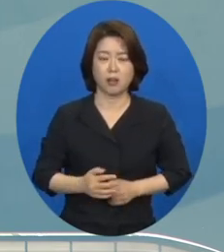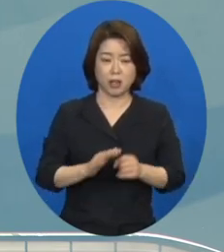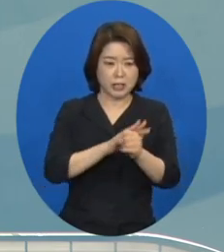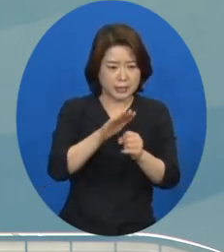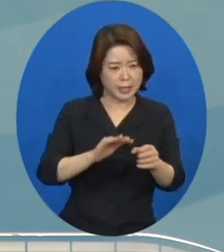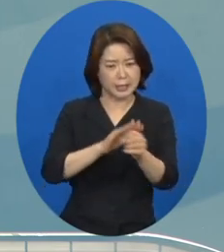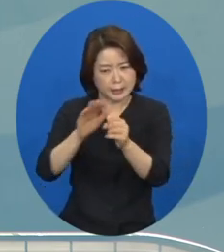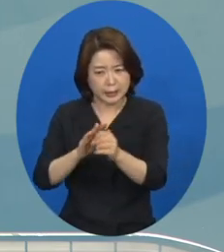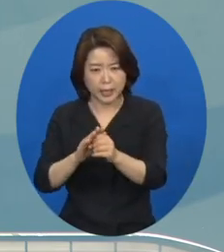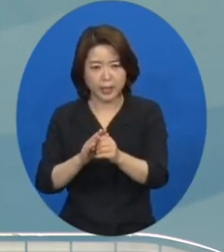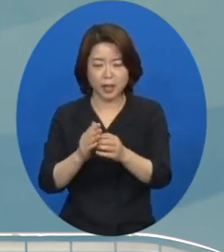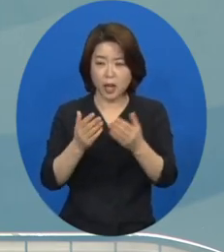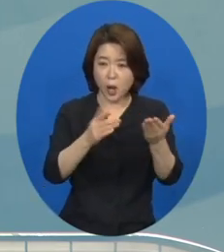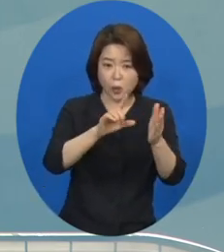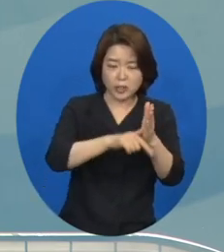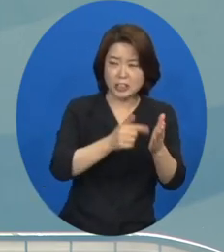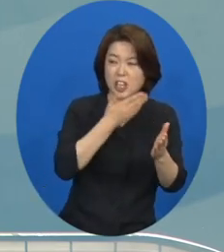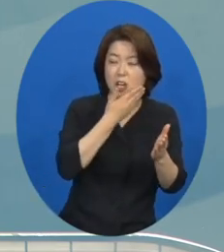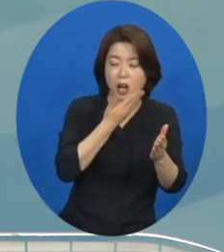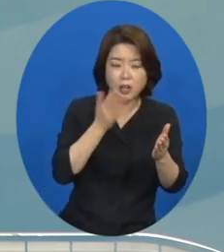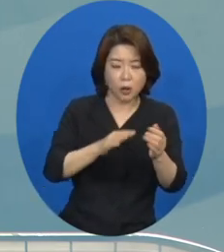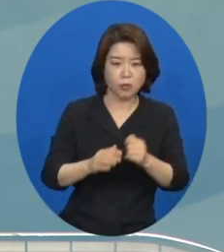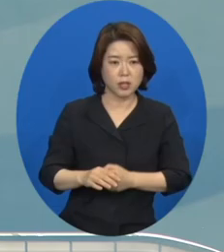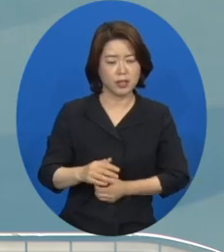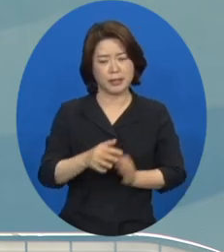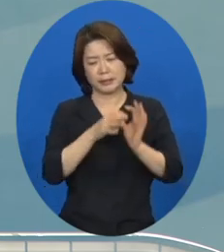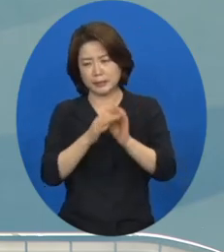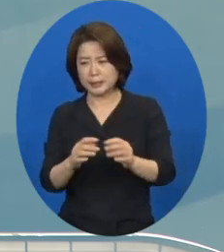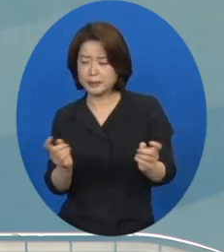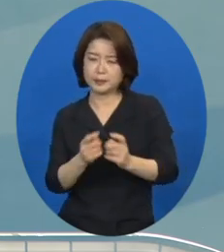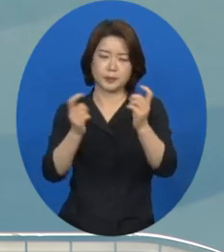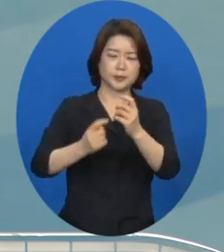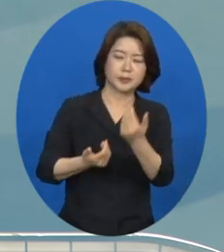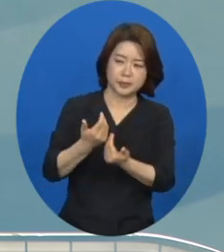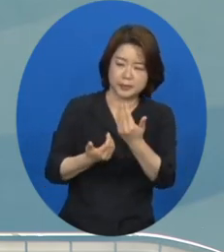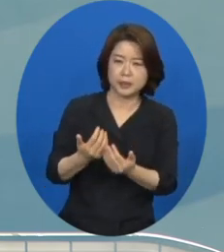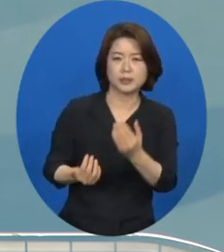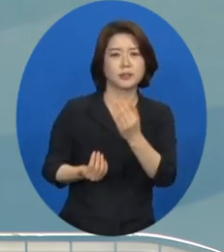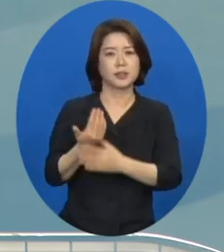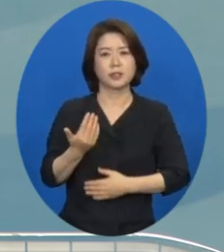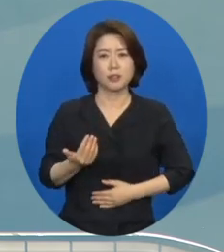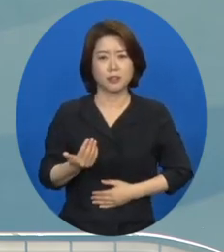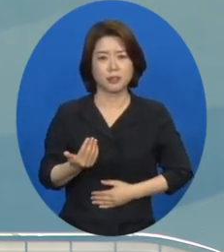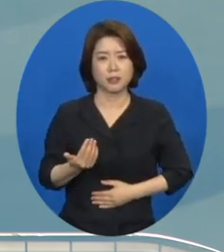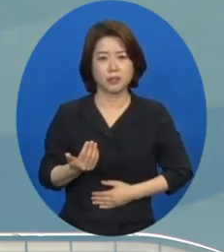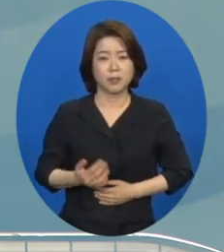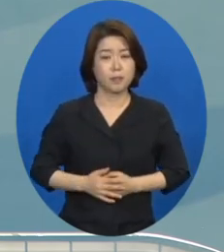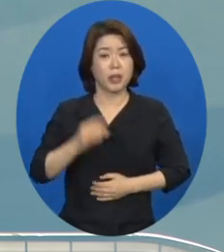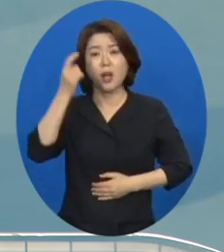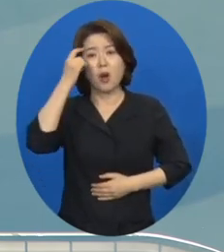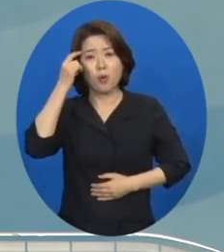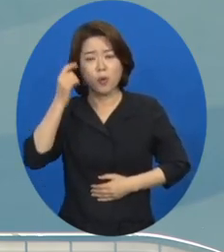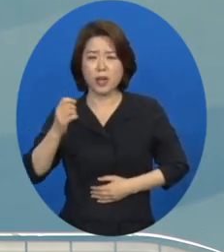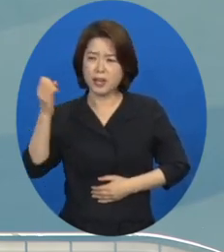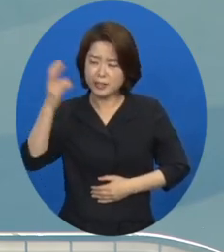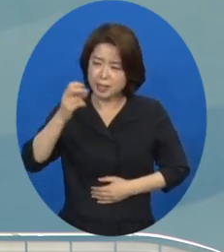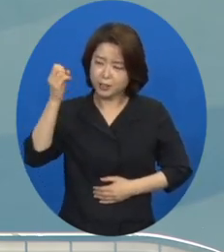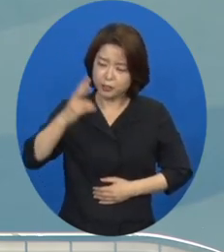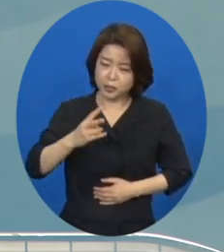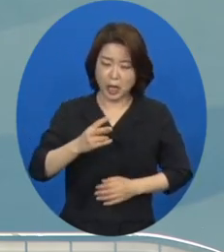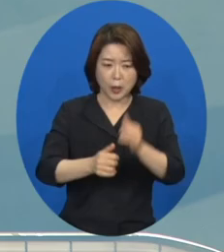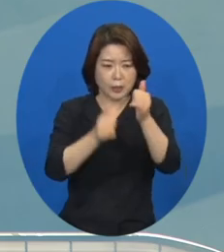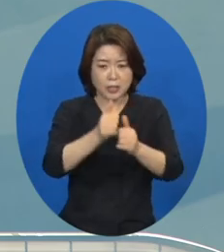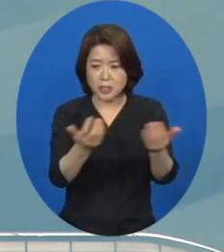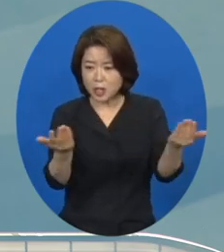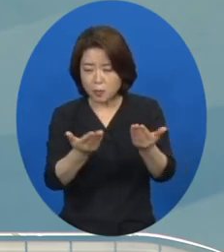사랑하고 사랑하기에도 시간이 아까운데 계속 다투고 싸우고 갈등하고, 왜 그렇게 자꾸 시험되는 일은